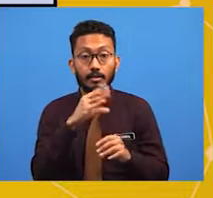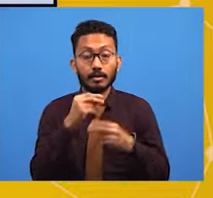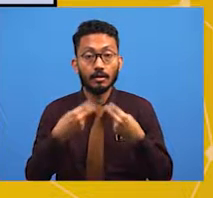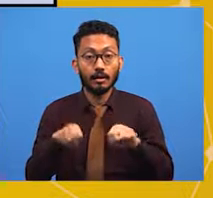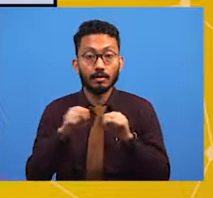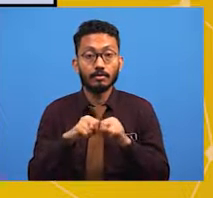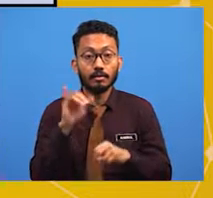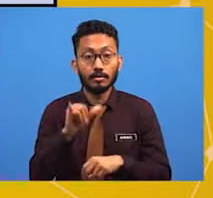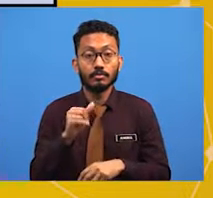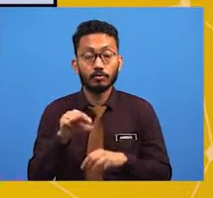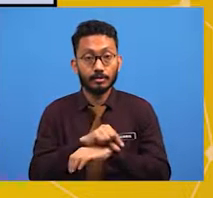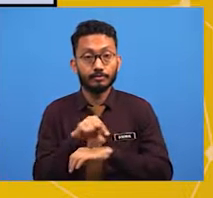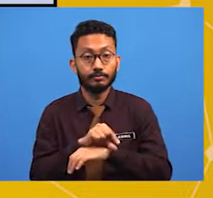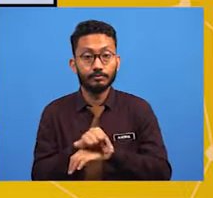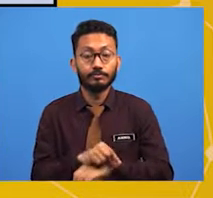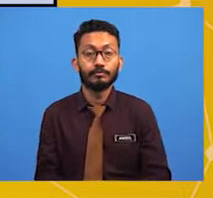digunakan.